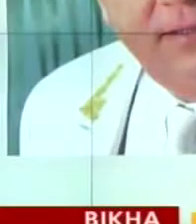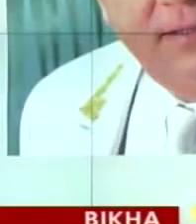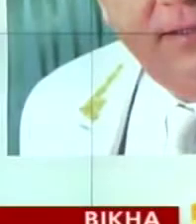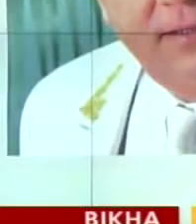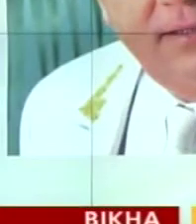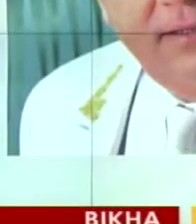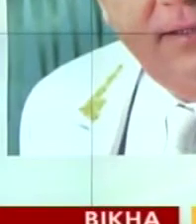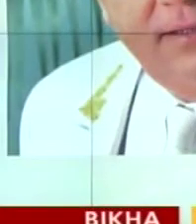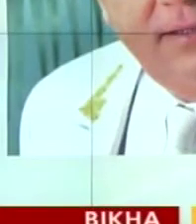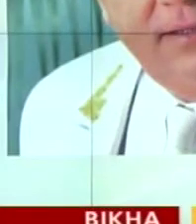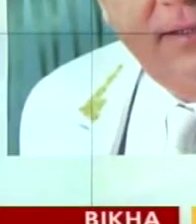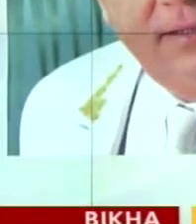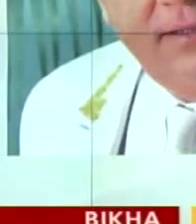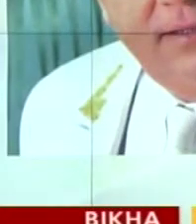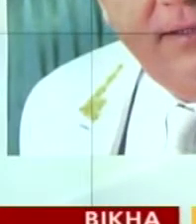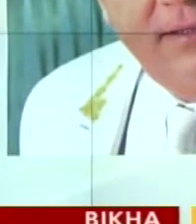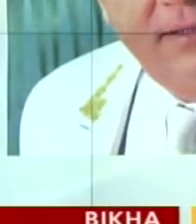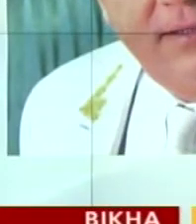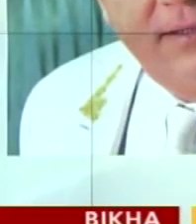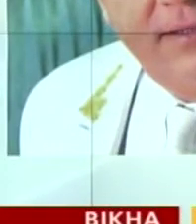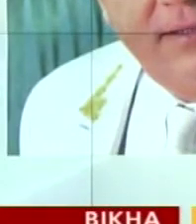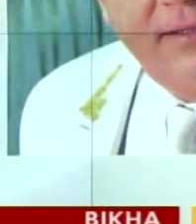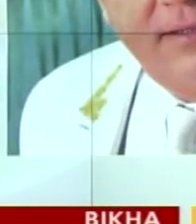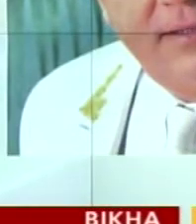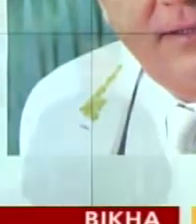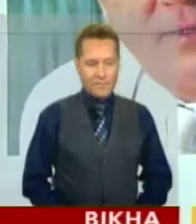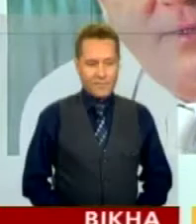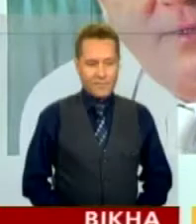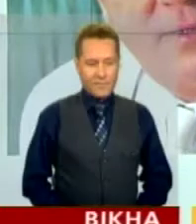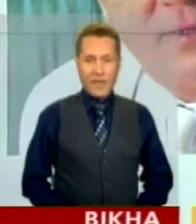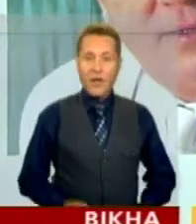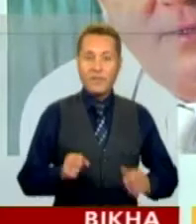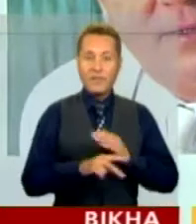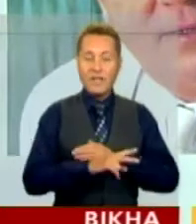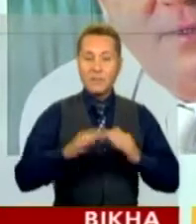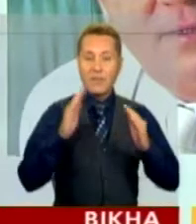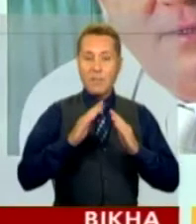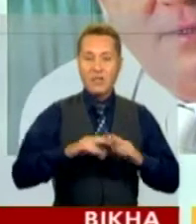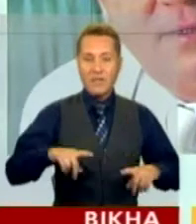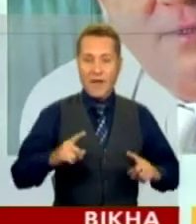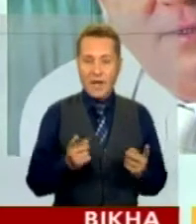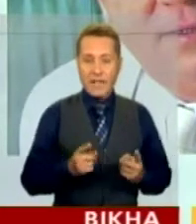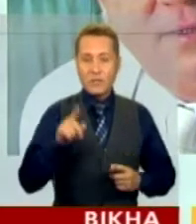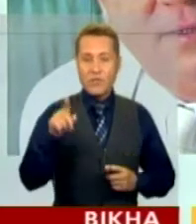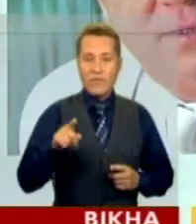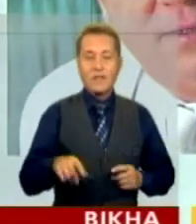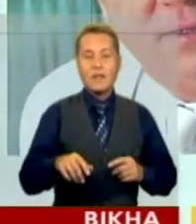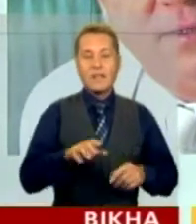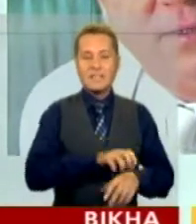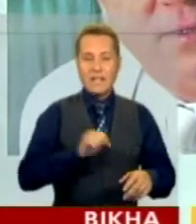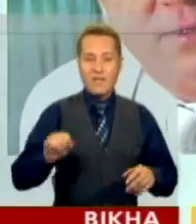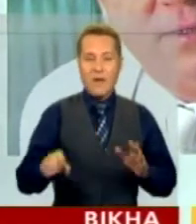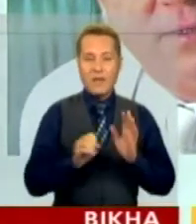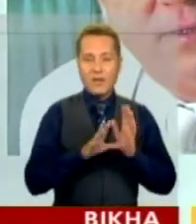Його шукають по всій країні. Ректор податкової академії Петро Мельник втік з-під домашнього арешту. Він зірвав електронного